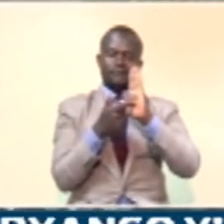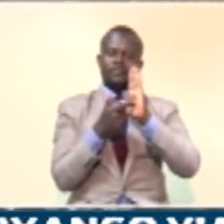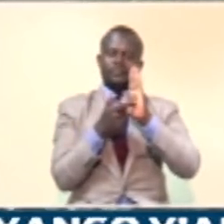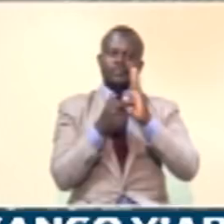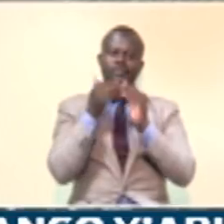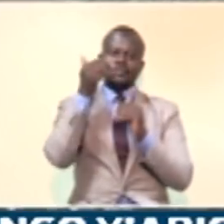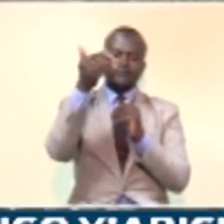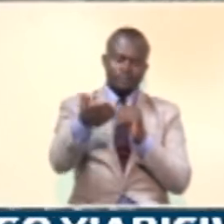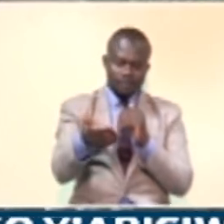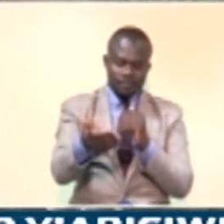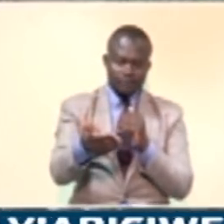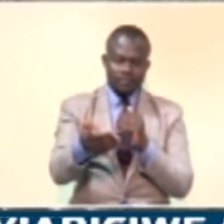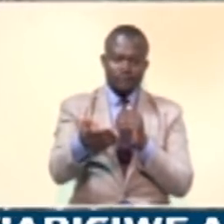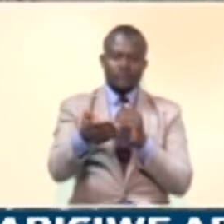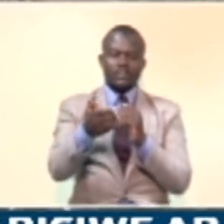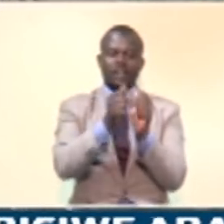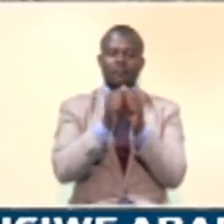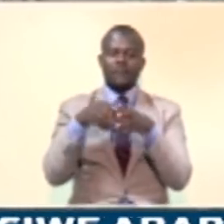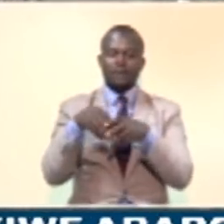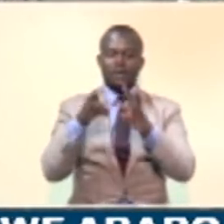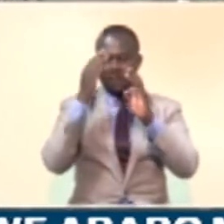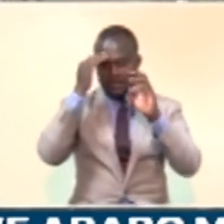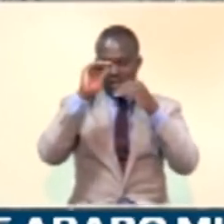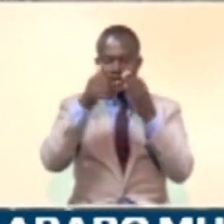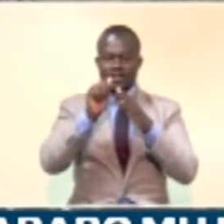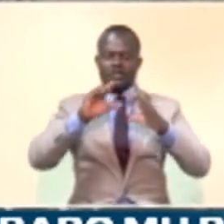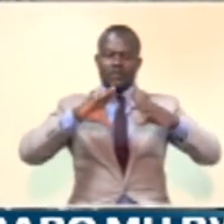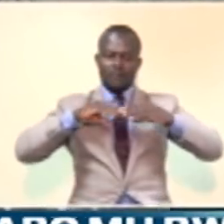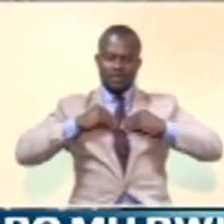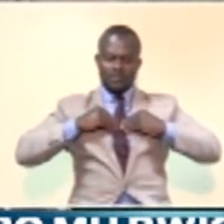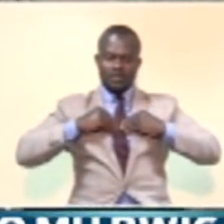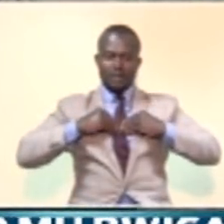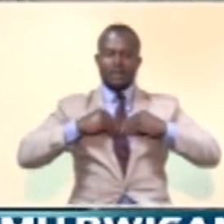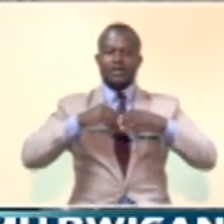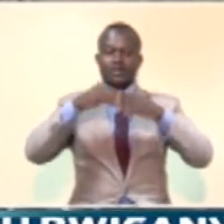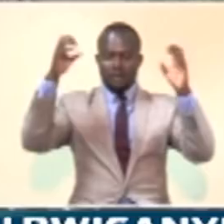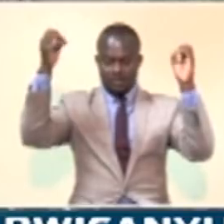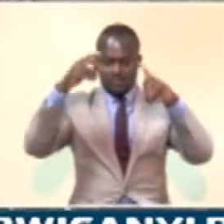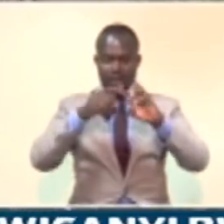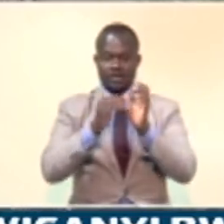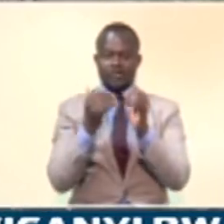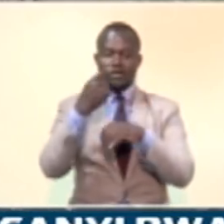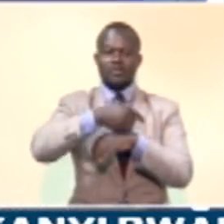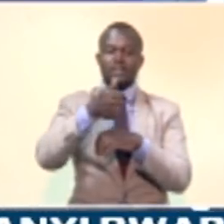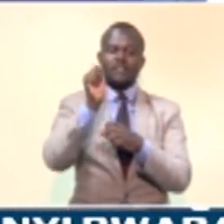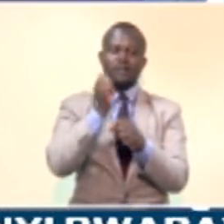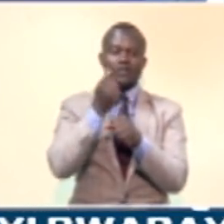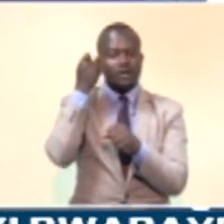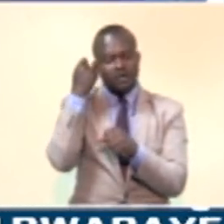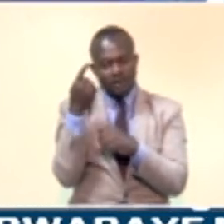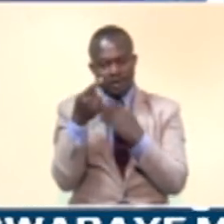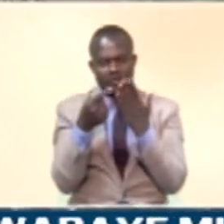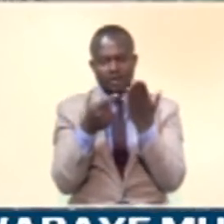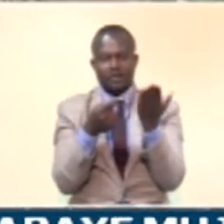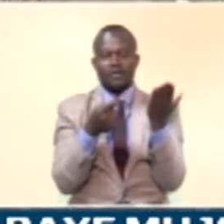noneho n'uburyo bwo kugira ngo noneho abyemere ku mugaragaro, kandi nyirango uyu munsi nicyo yakoze. Numva ariko ni